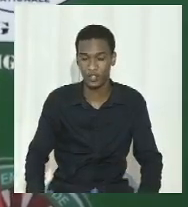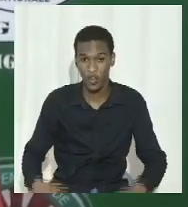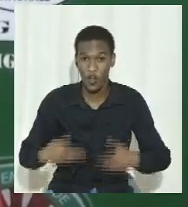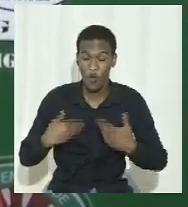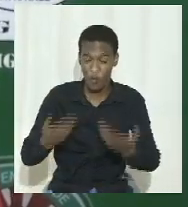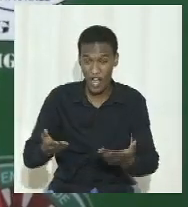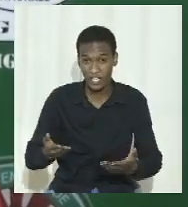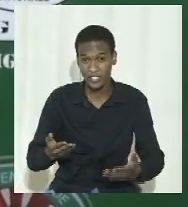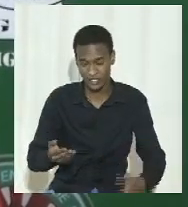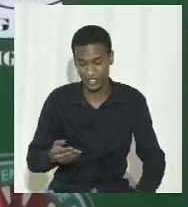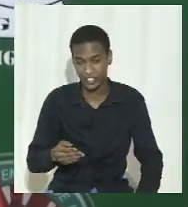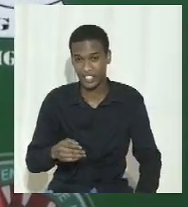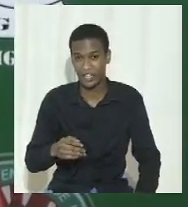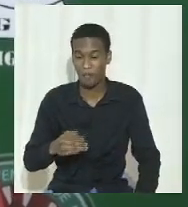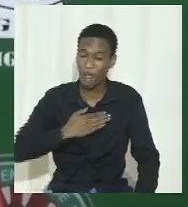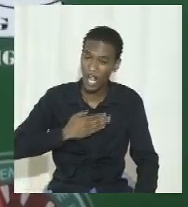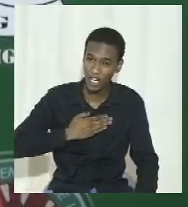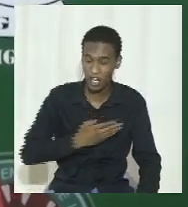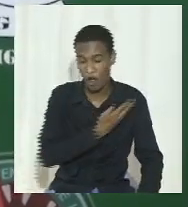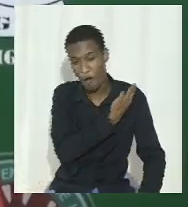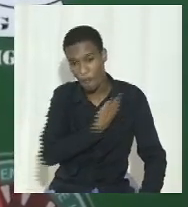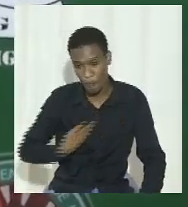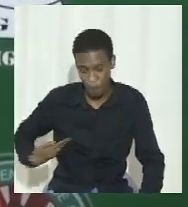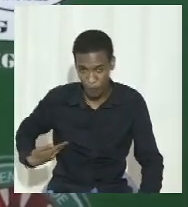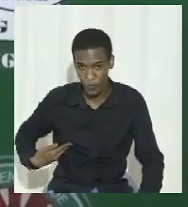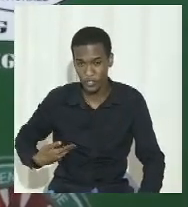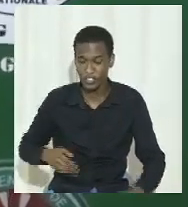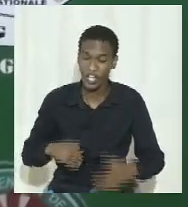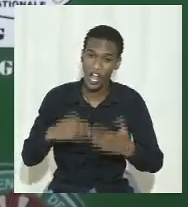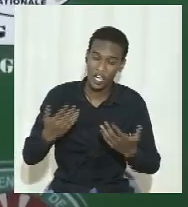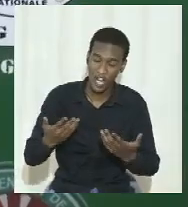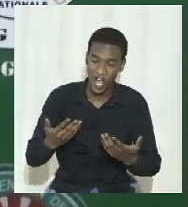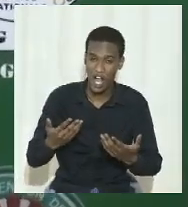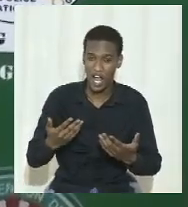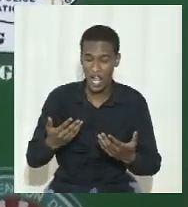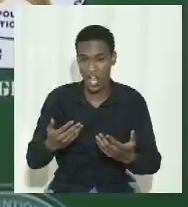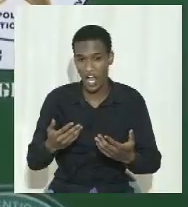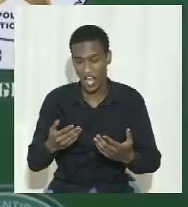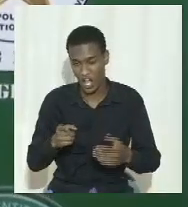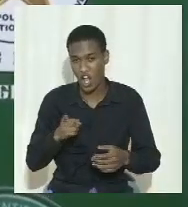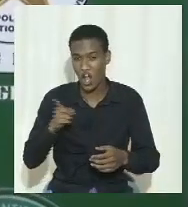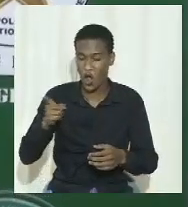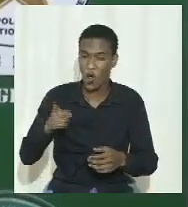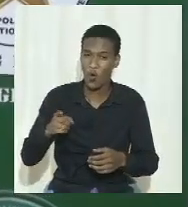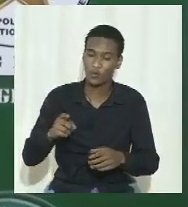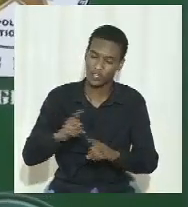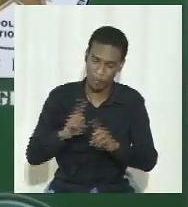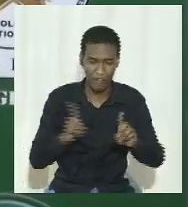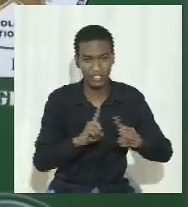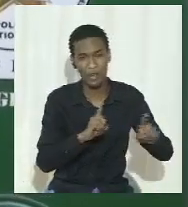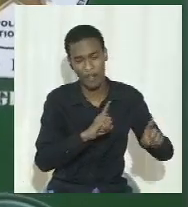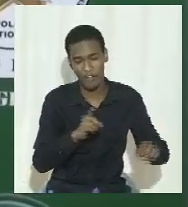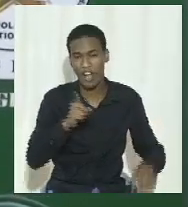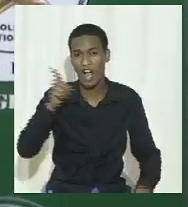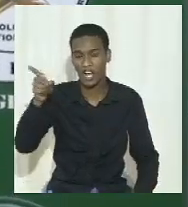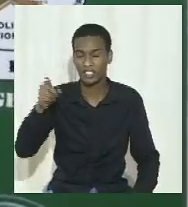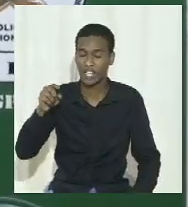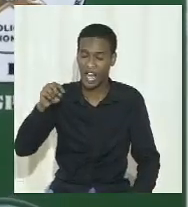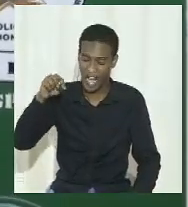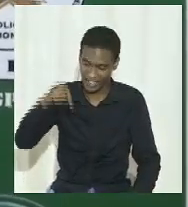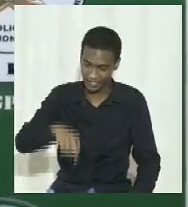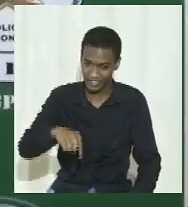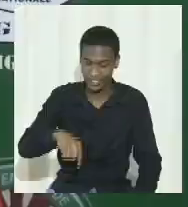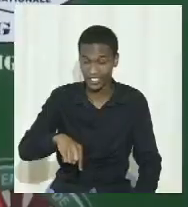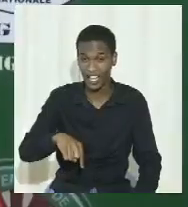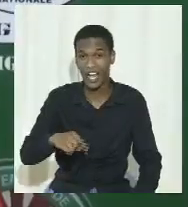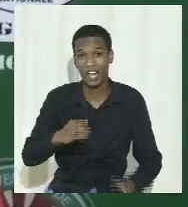élève officier de police, élève commissaire de police dia aty Antananarivo daholo no